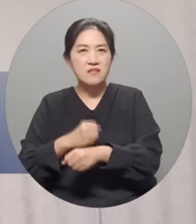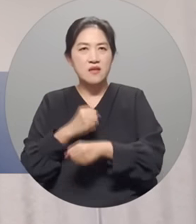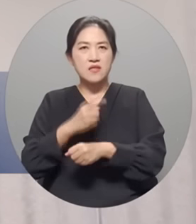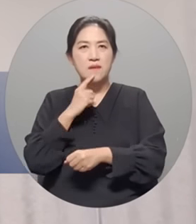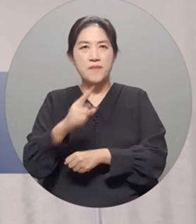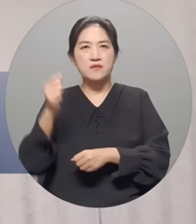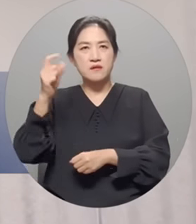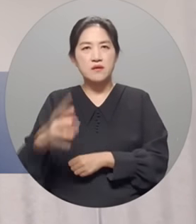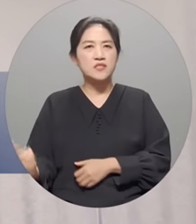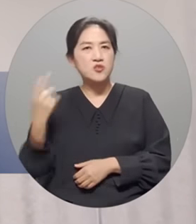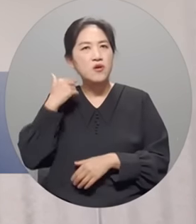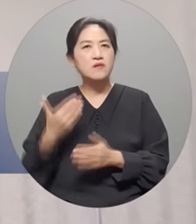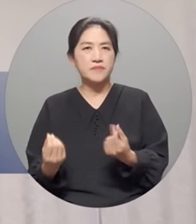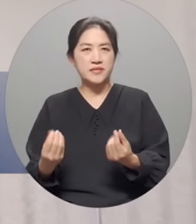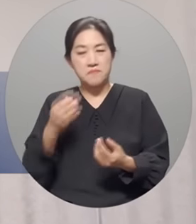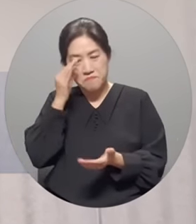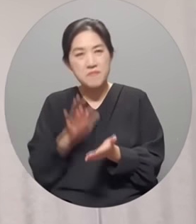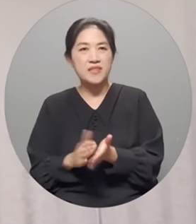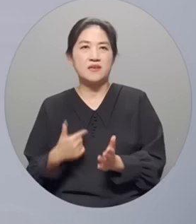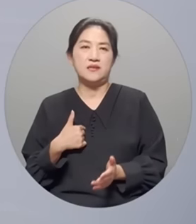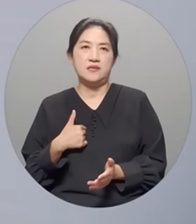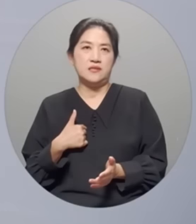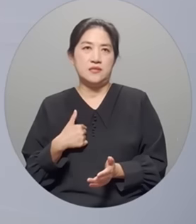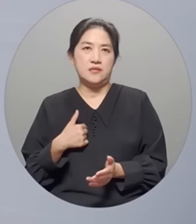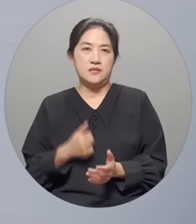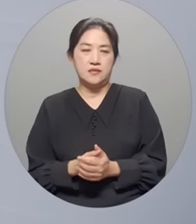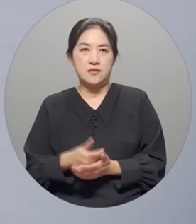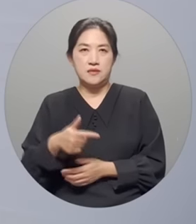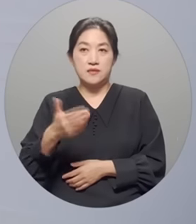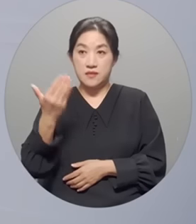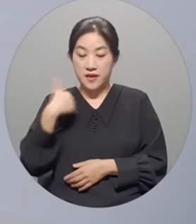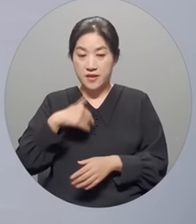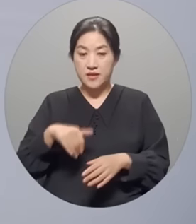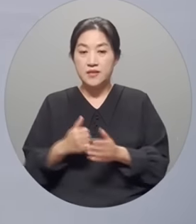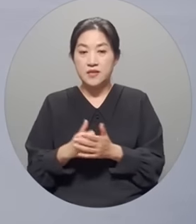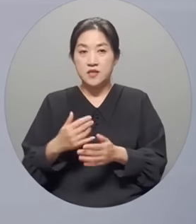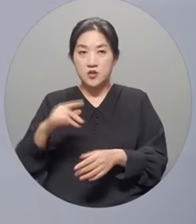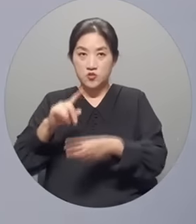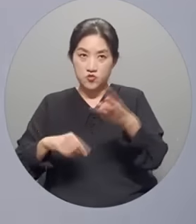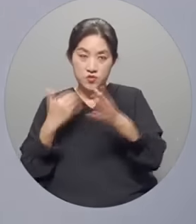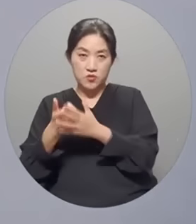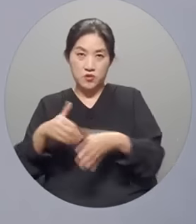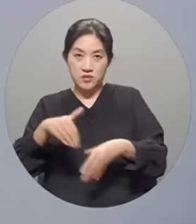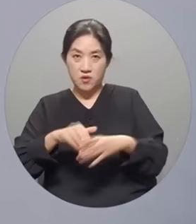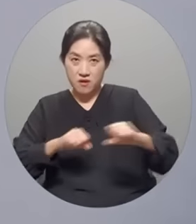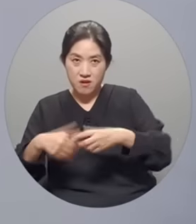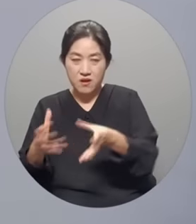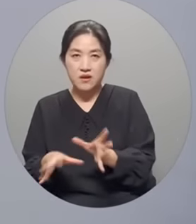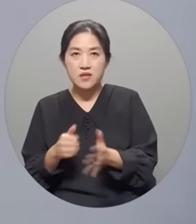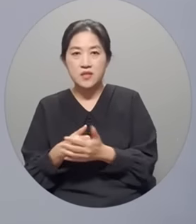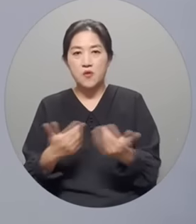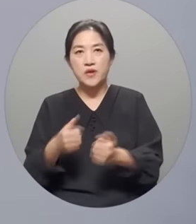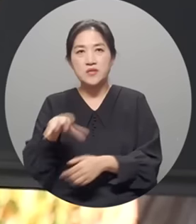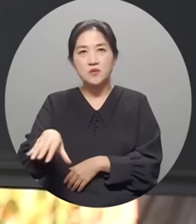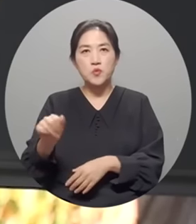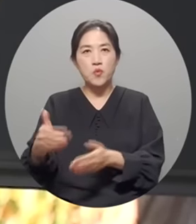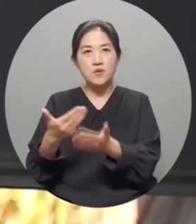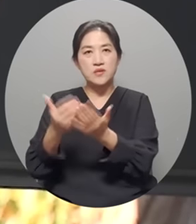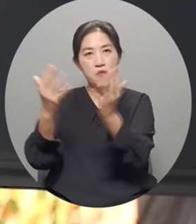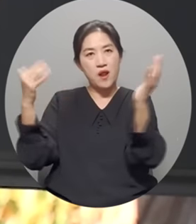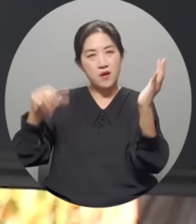얘기를 저는 여러 차례 듣고 봤죠. 당시 캠프 인사들이 회의 장소로 이 화랑을 언급하는 걸 여러 차례